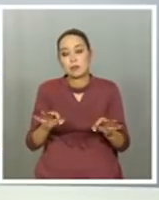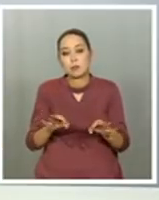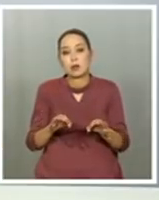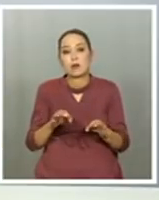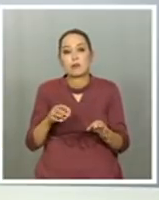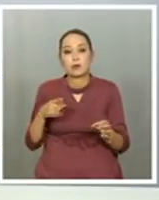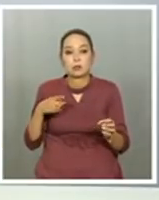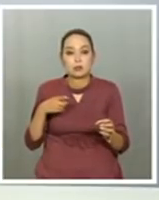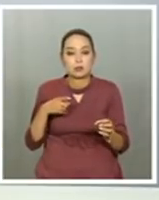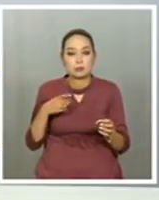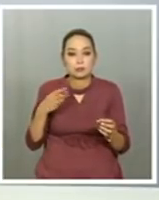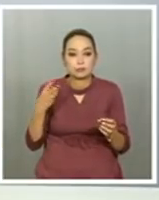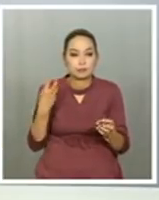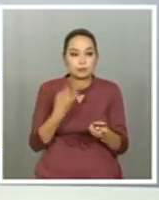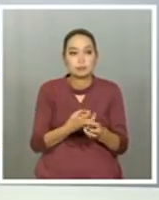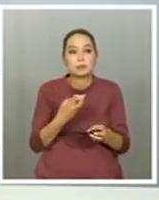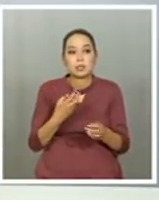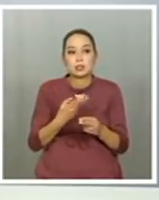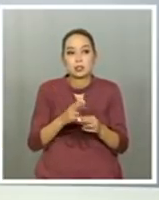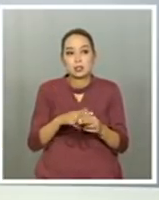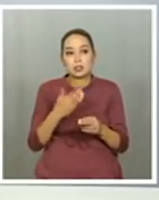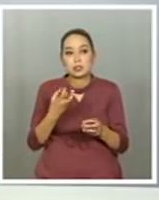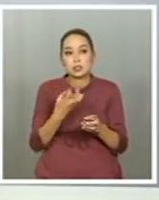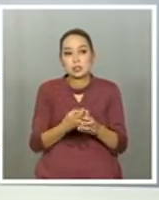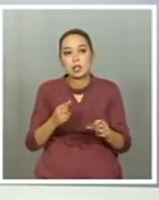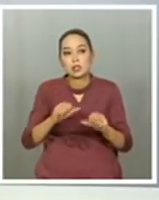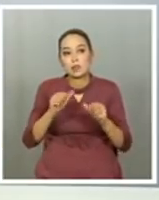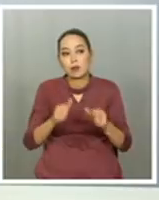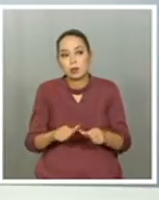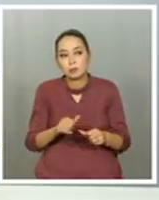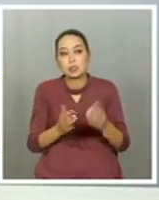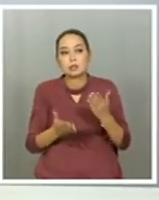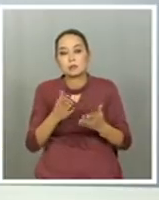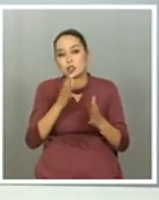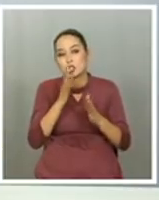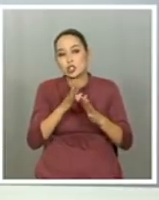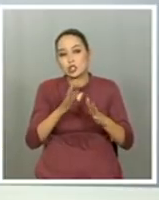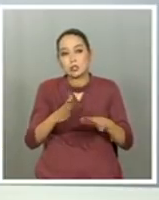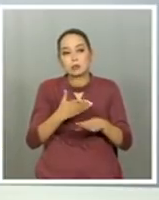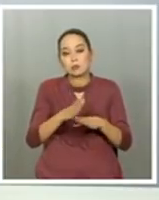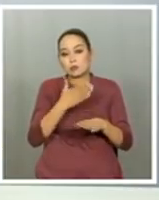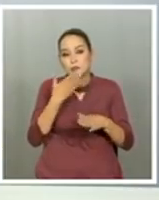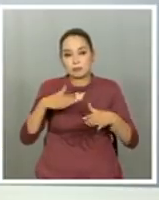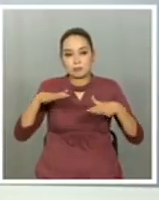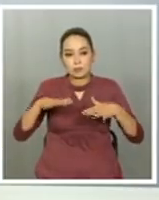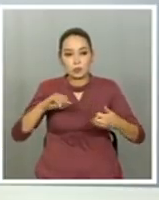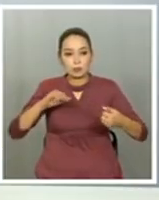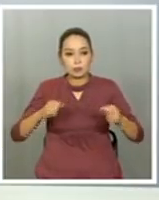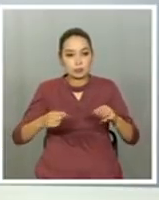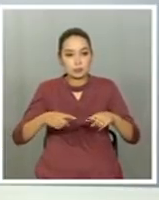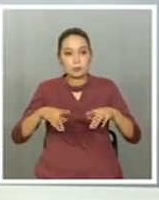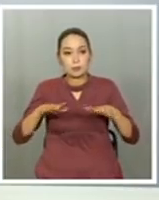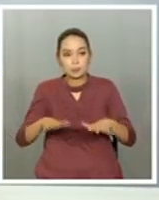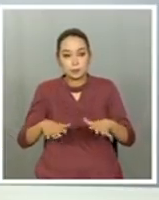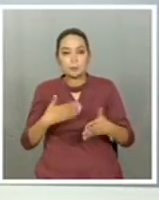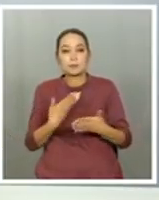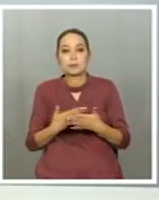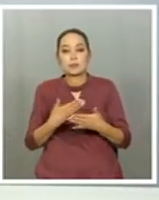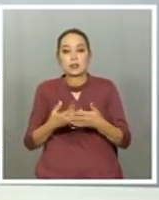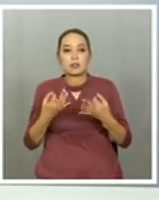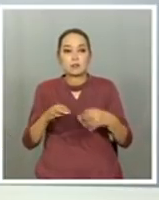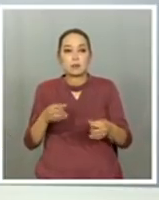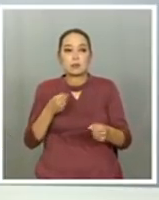дегеніміз соқтығысатын заттар деформациясыз, немесе жылу бөлінбей жүретін құбылыс. Яғни серпінді соқтығысу